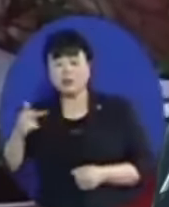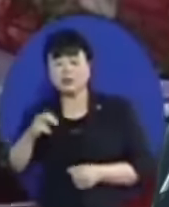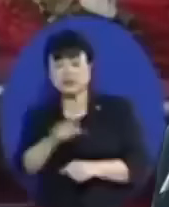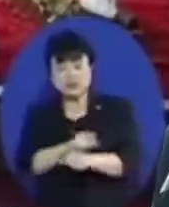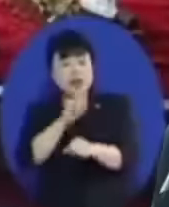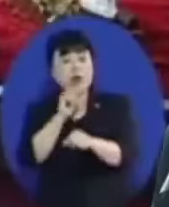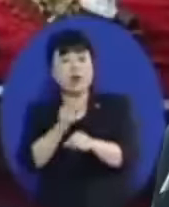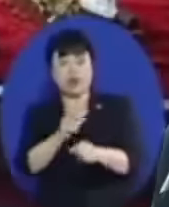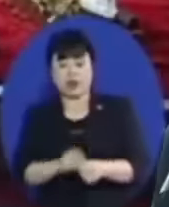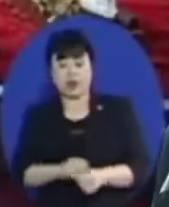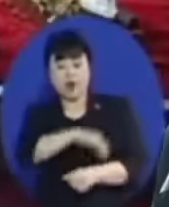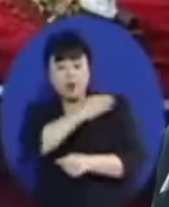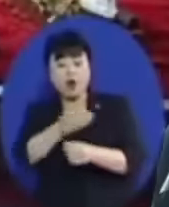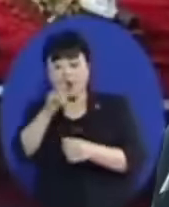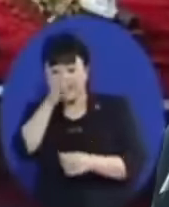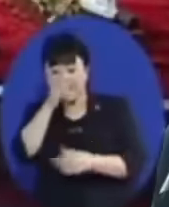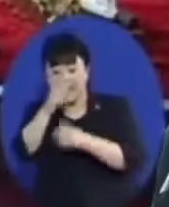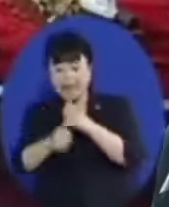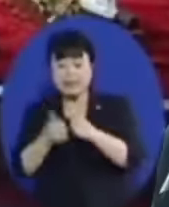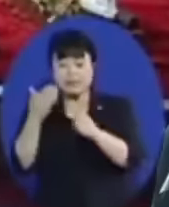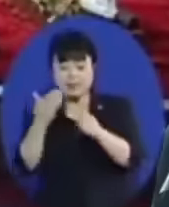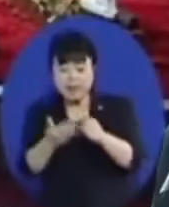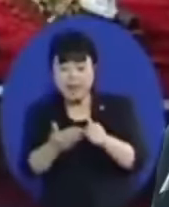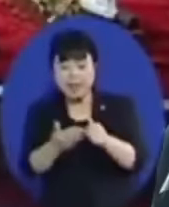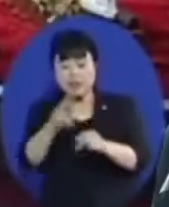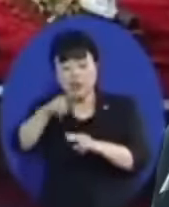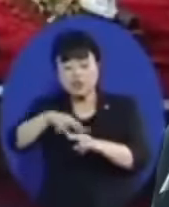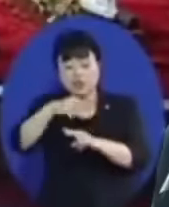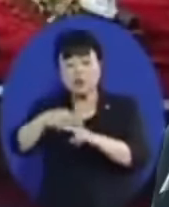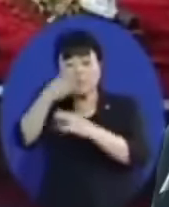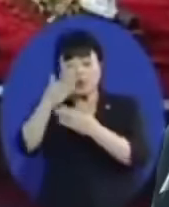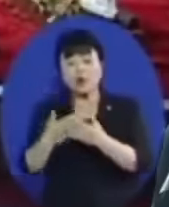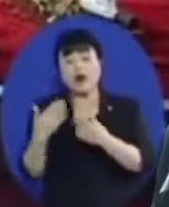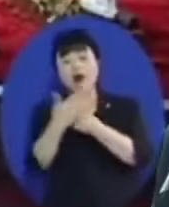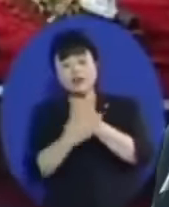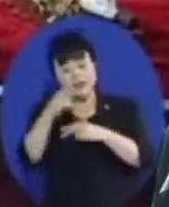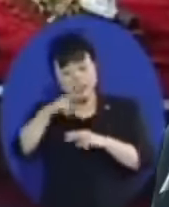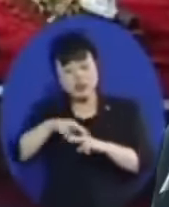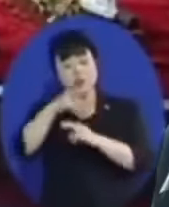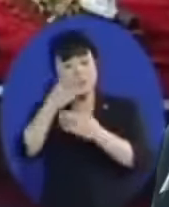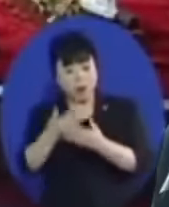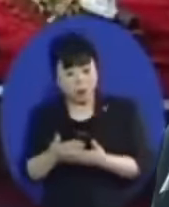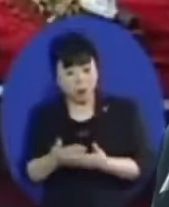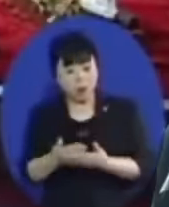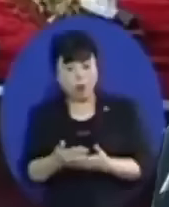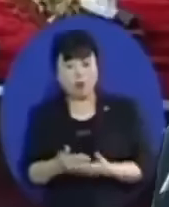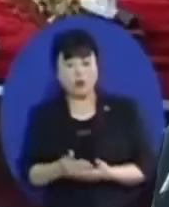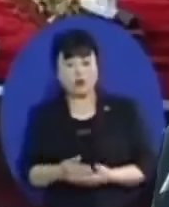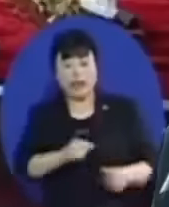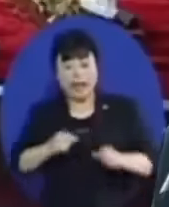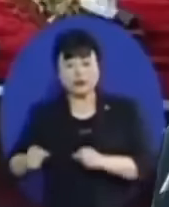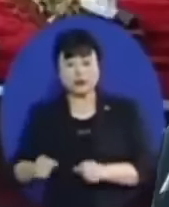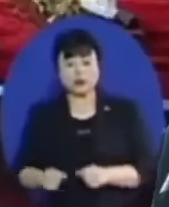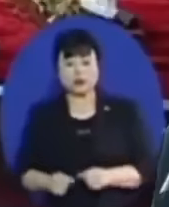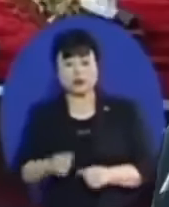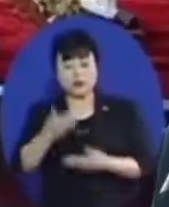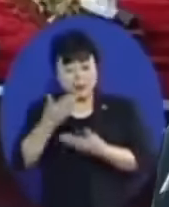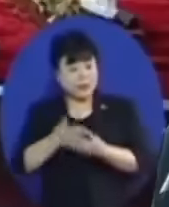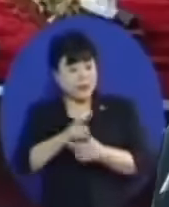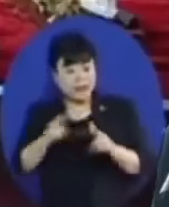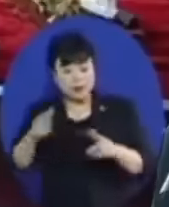특권인 것입니다. 우리는 하나님께로부터 선물로, 은혜의 선물로 우리의 행위의 대가로 얻은 것이